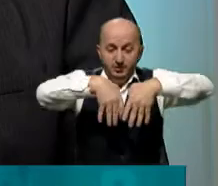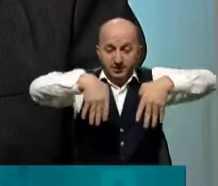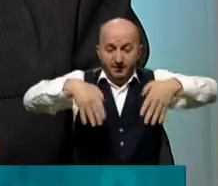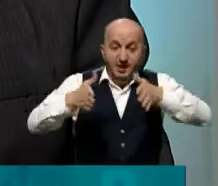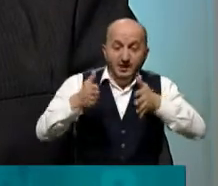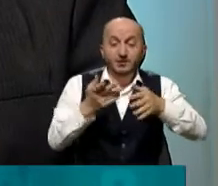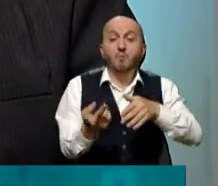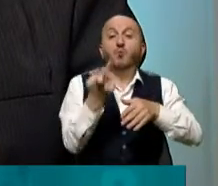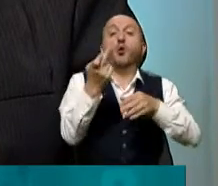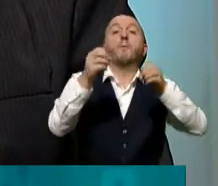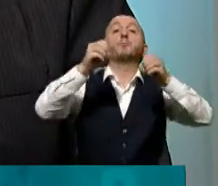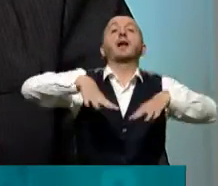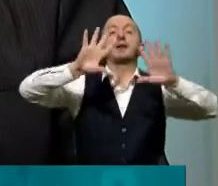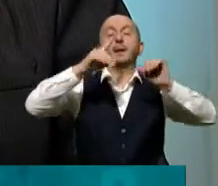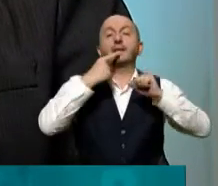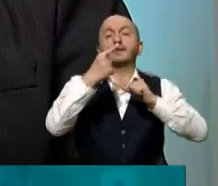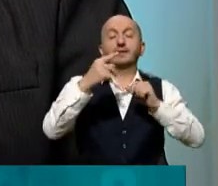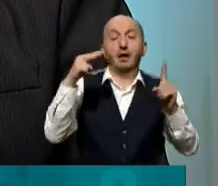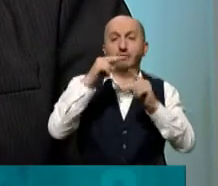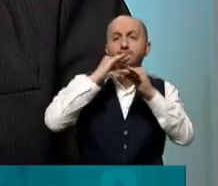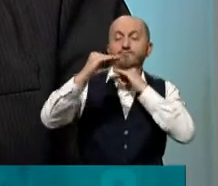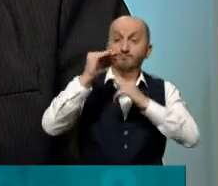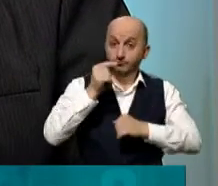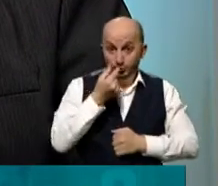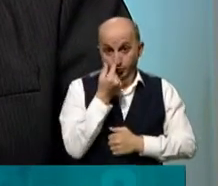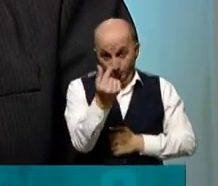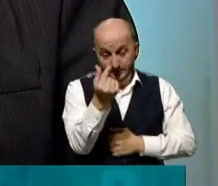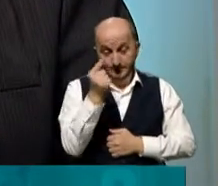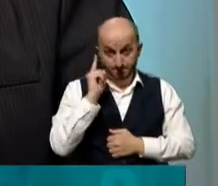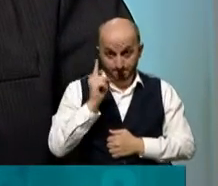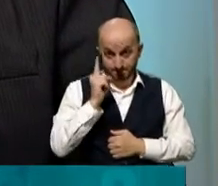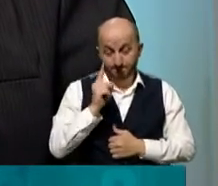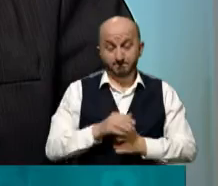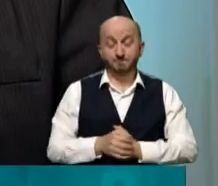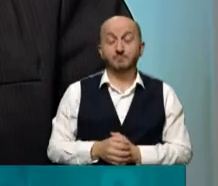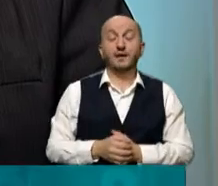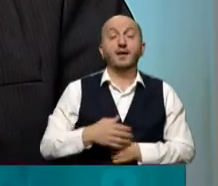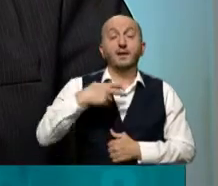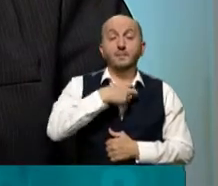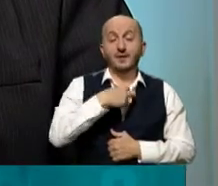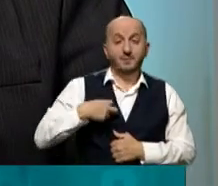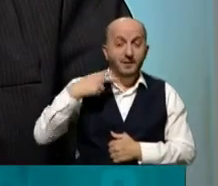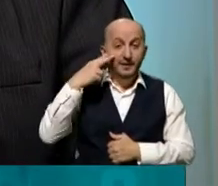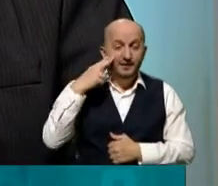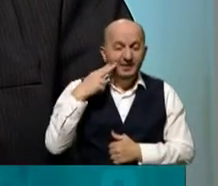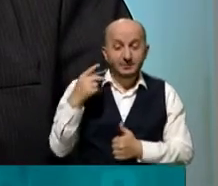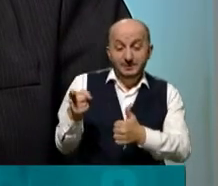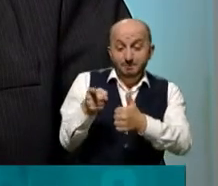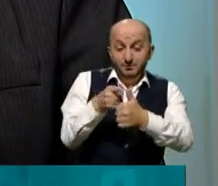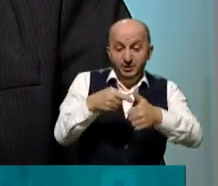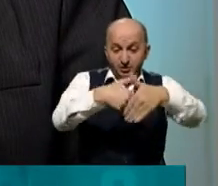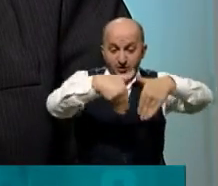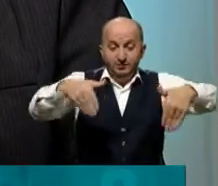boşluk bırakmayın diye ashab-ı kiramı ikaz ederler. Yine Hazreti Peygamber birinci safta yer